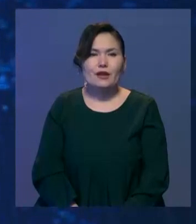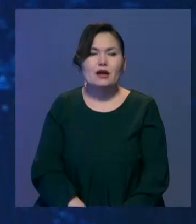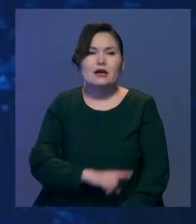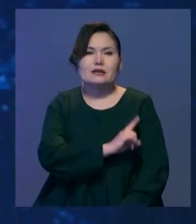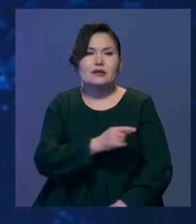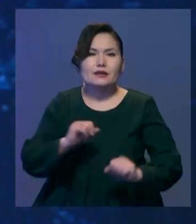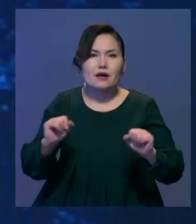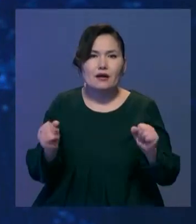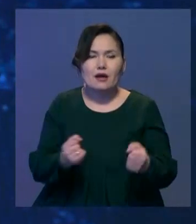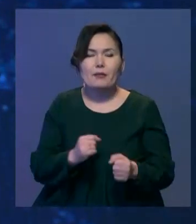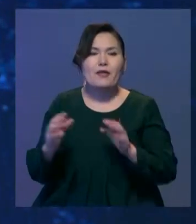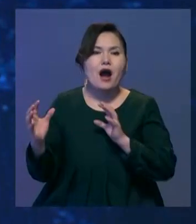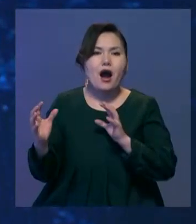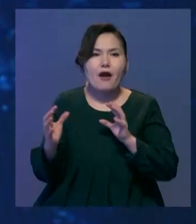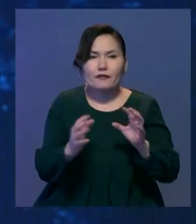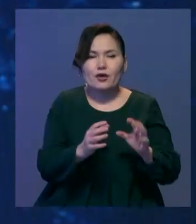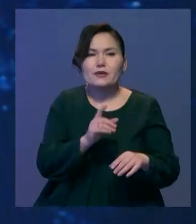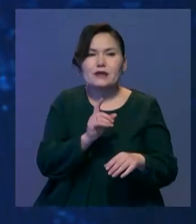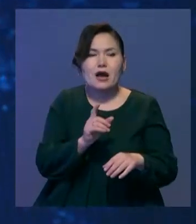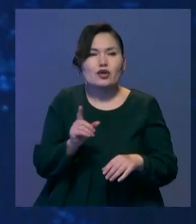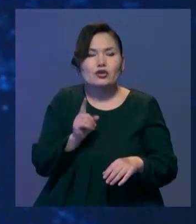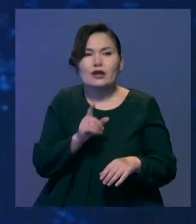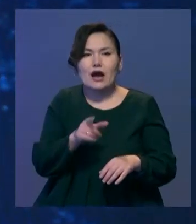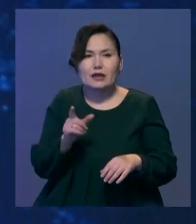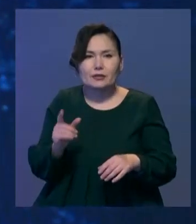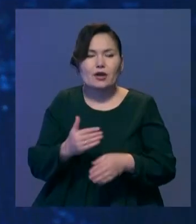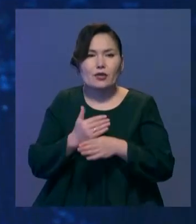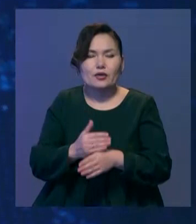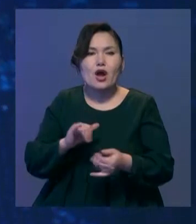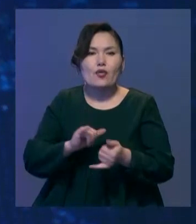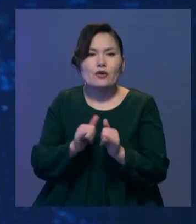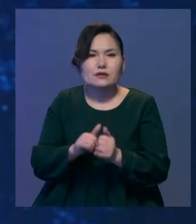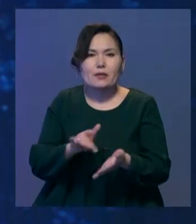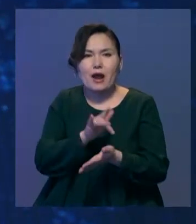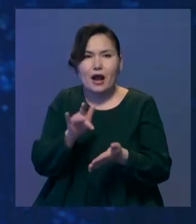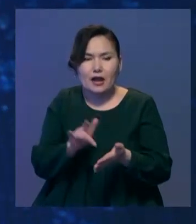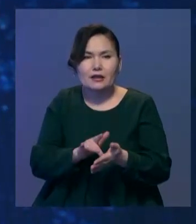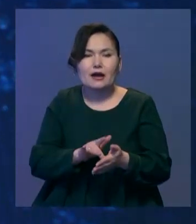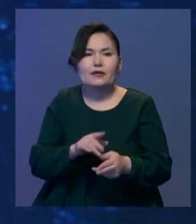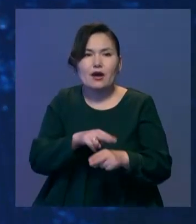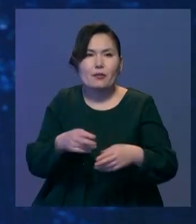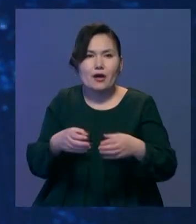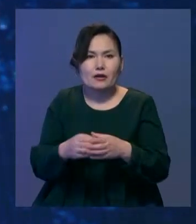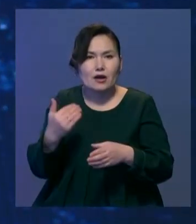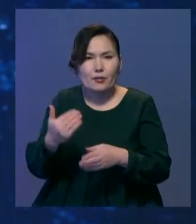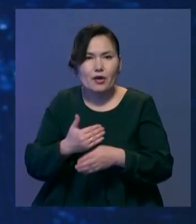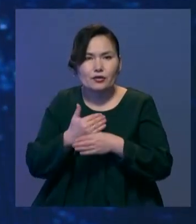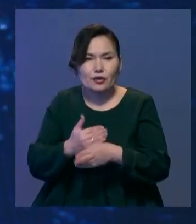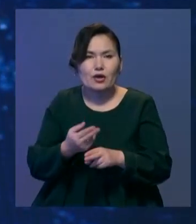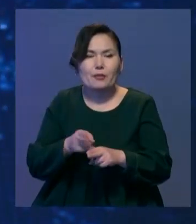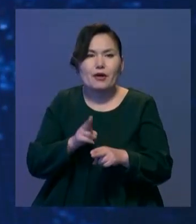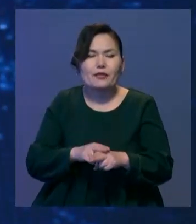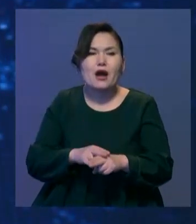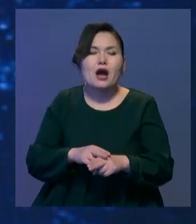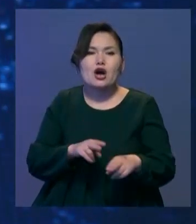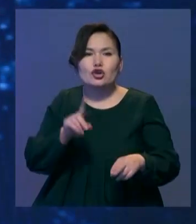Аязда автобус күткендерге көмек. Өскеменде қылмыстық атқару жүйесі комитетінің мамандары қақаған қыста жолаушыларды қолдау үшін